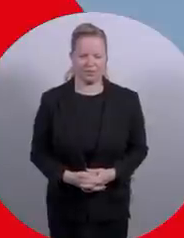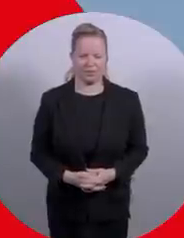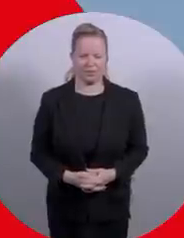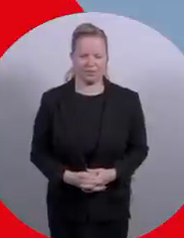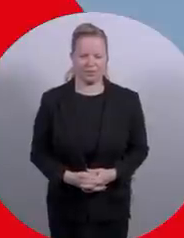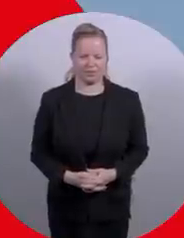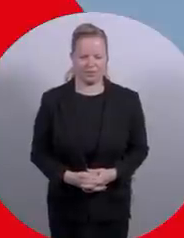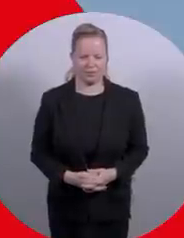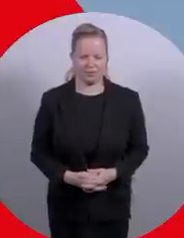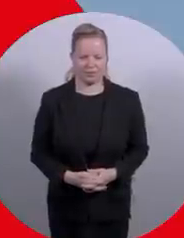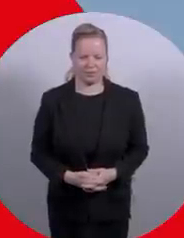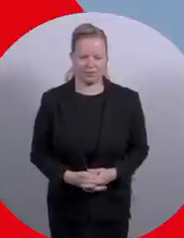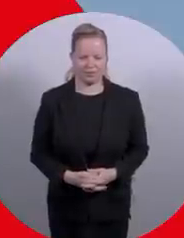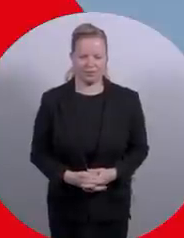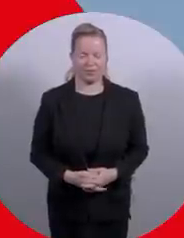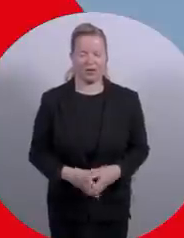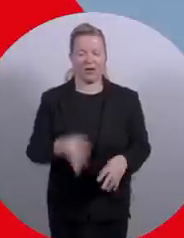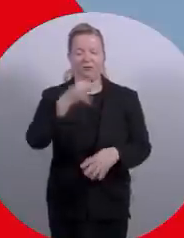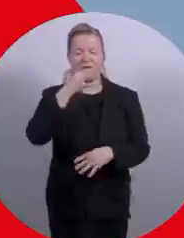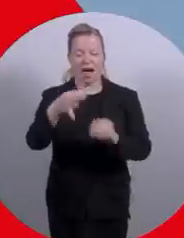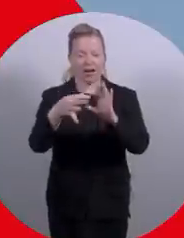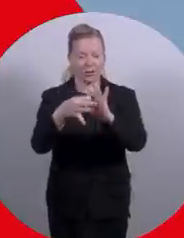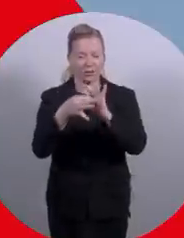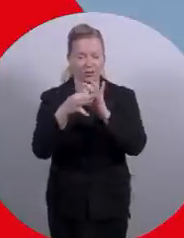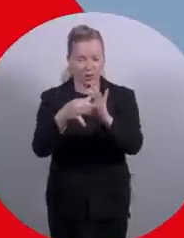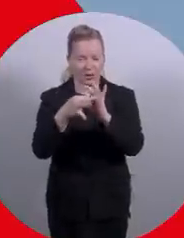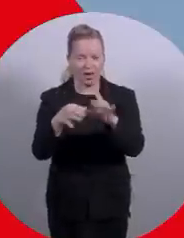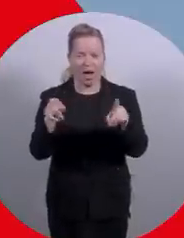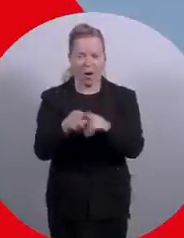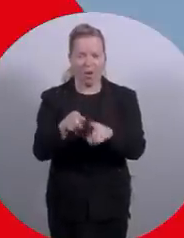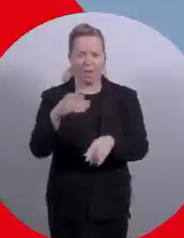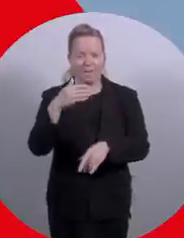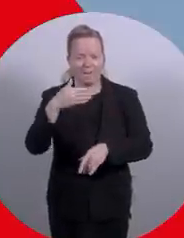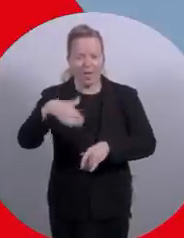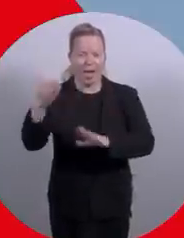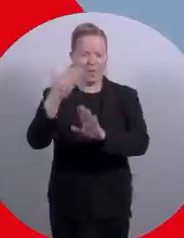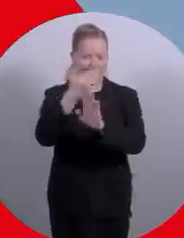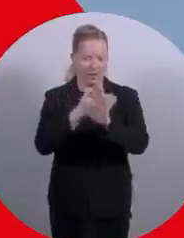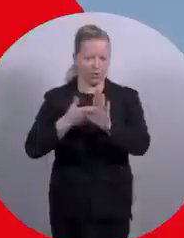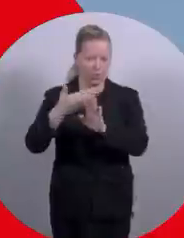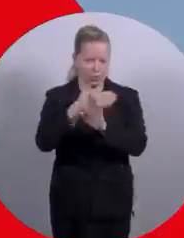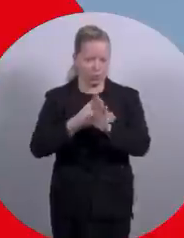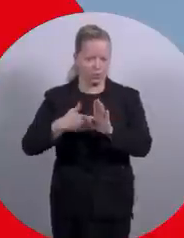bei dieser Frage steckt natürlich viel mehr dahinter